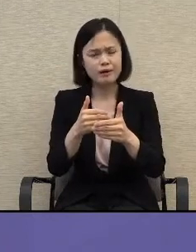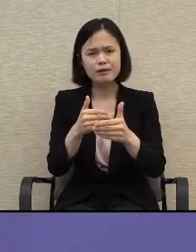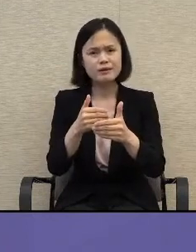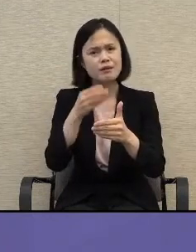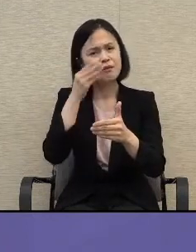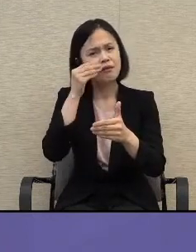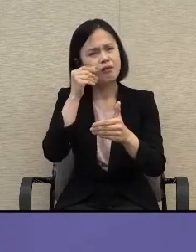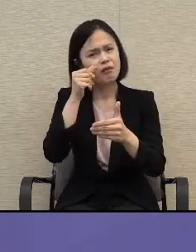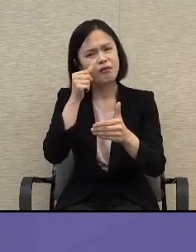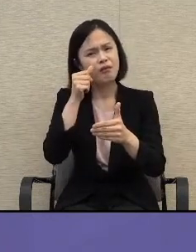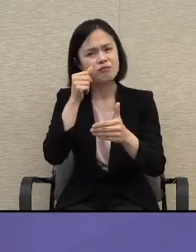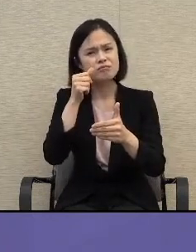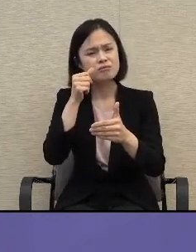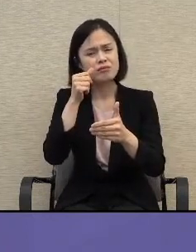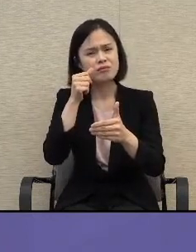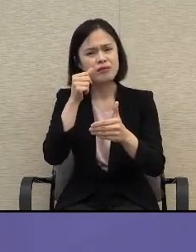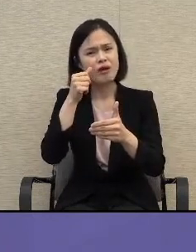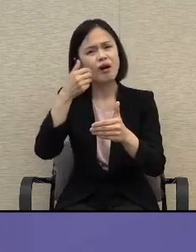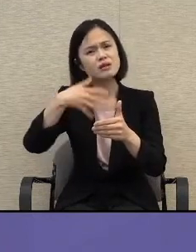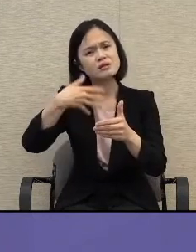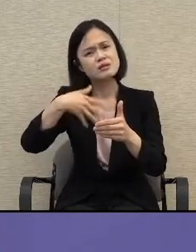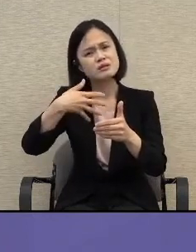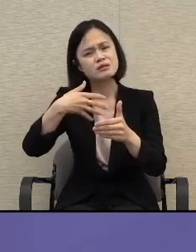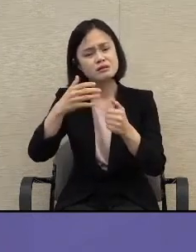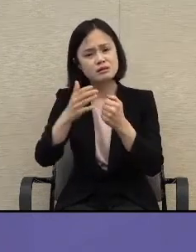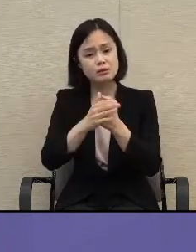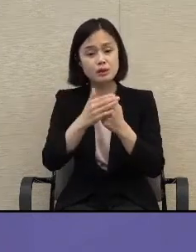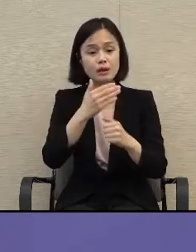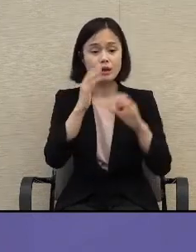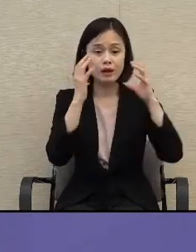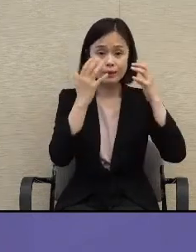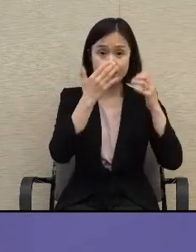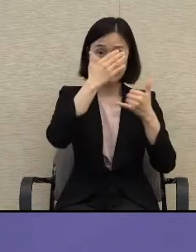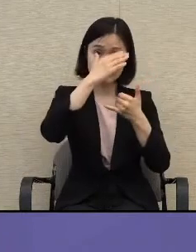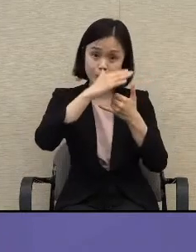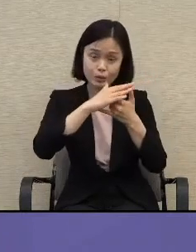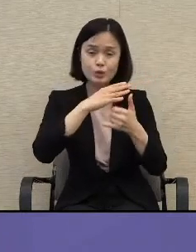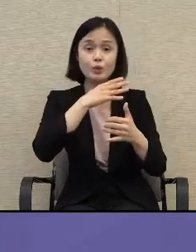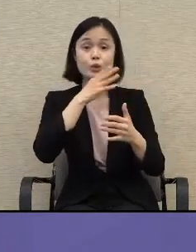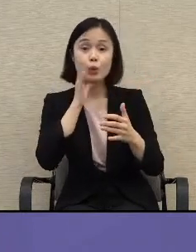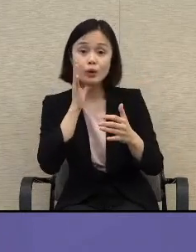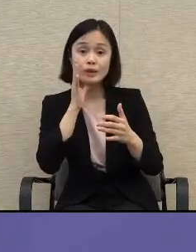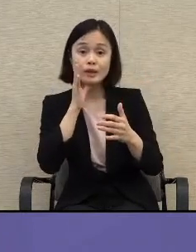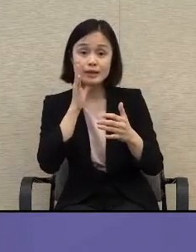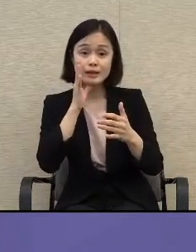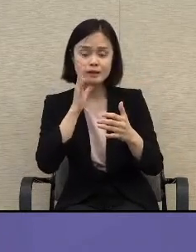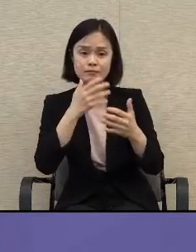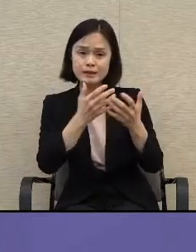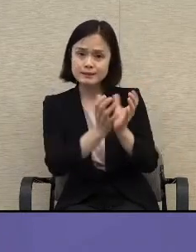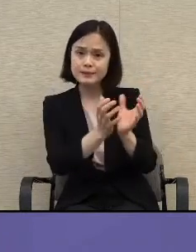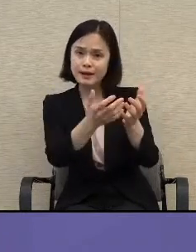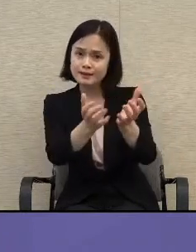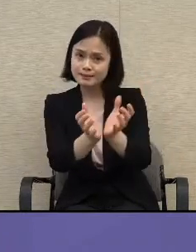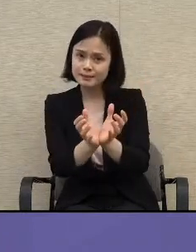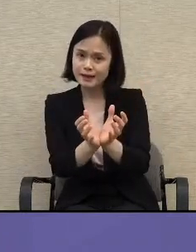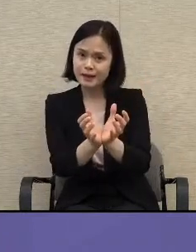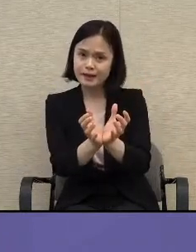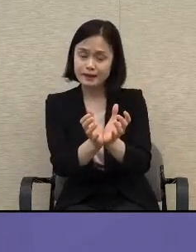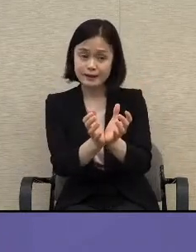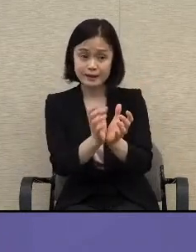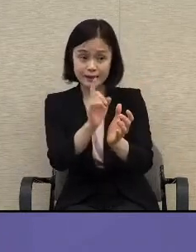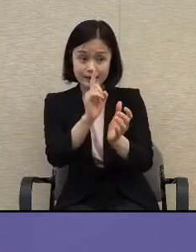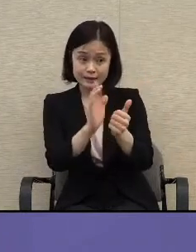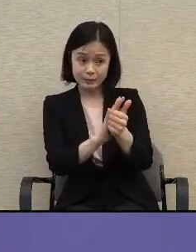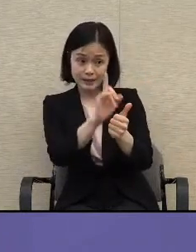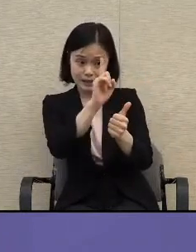그래서 뭐 아동 청소년이 되었든 아까 노인이 되었든 어떤 집단이 되었든 간에 한 기관에서 그 서비스가 종료되면